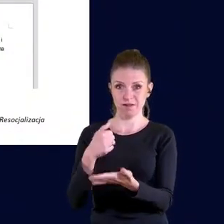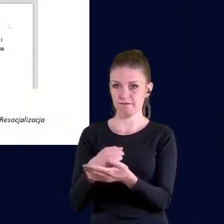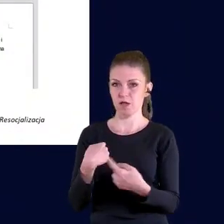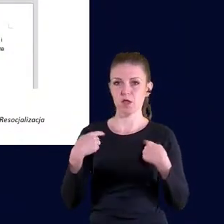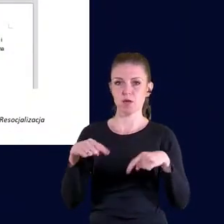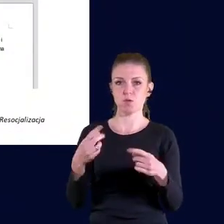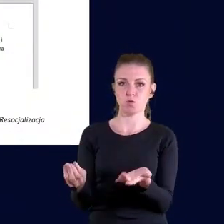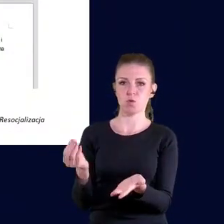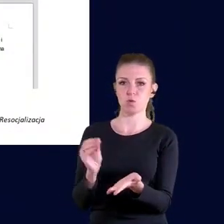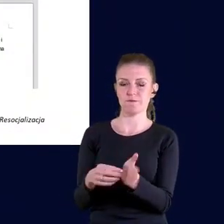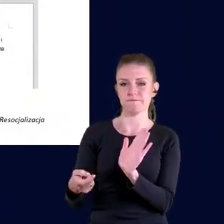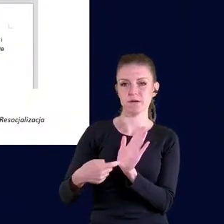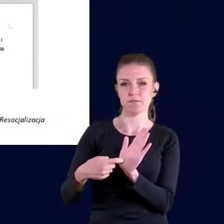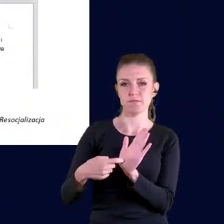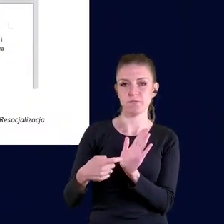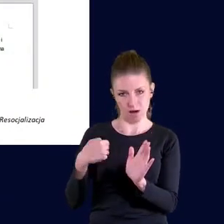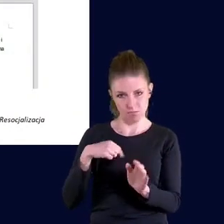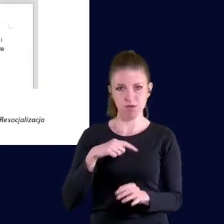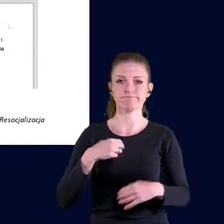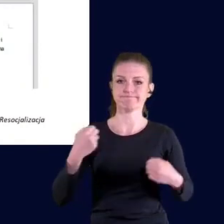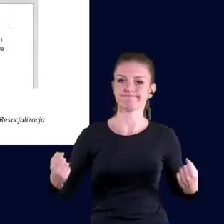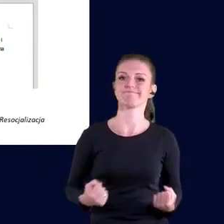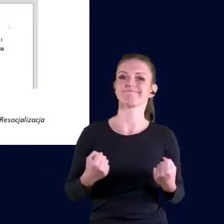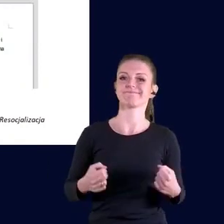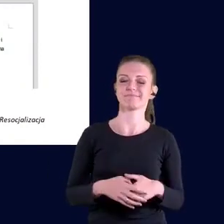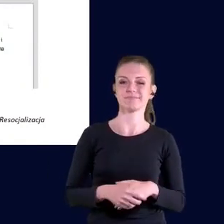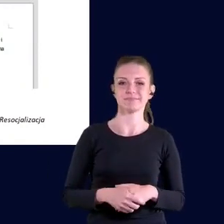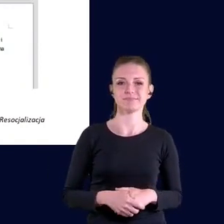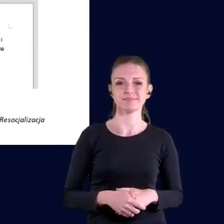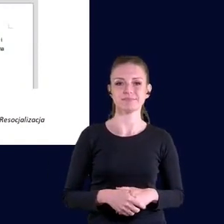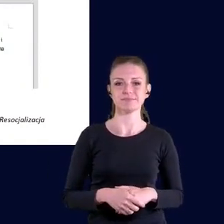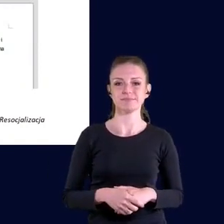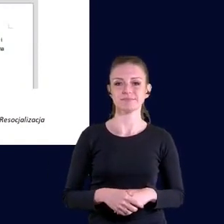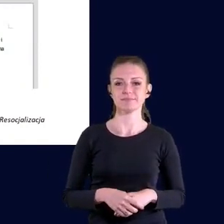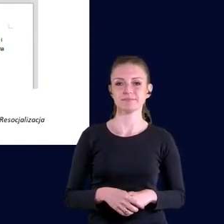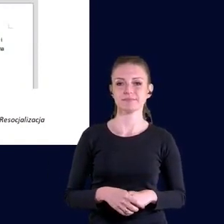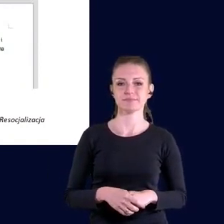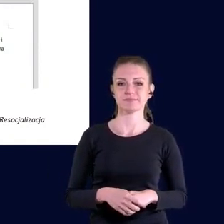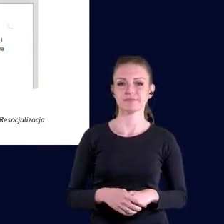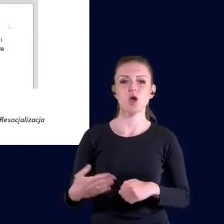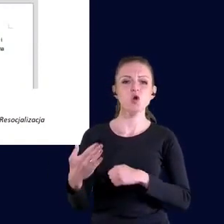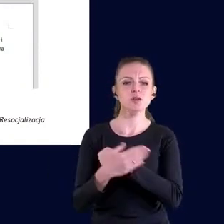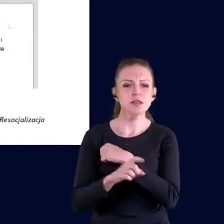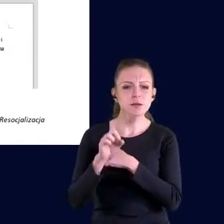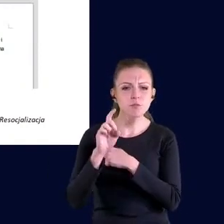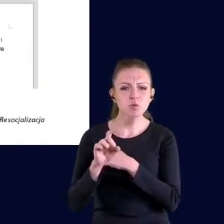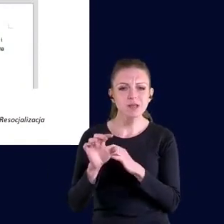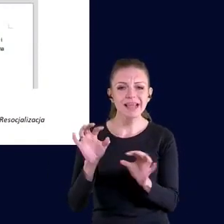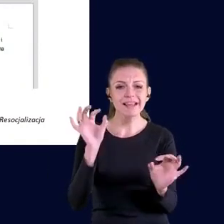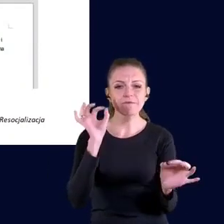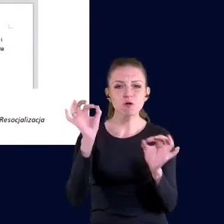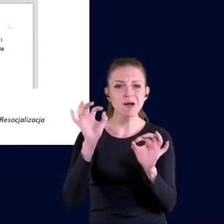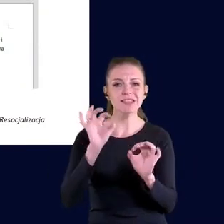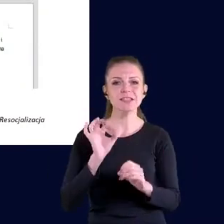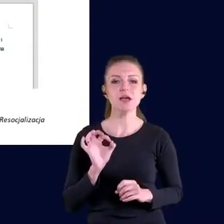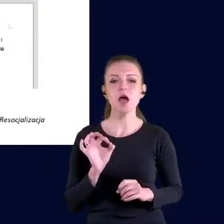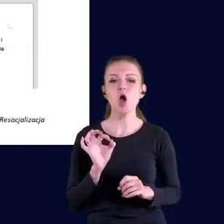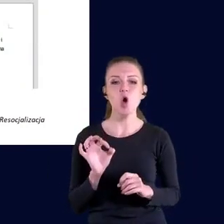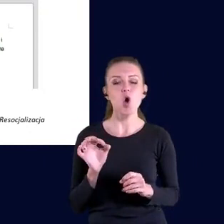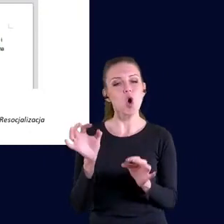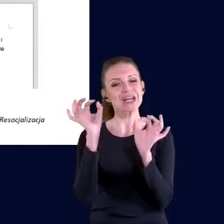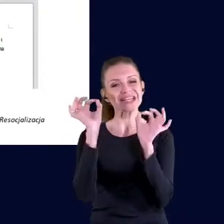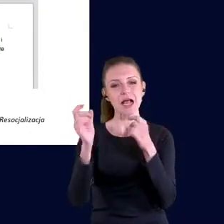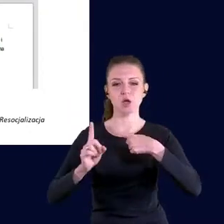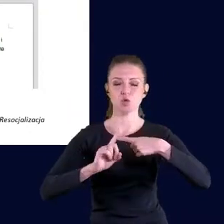albo ten ostatni punkt który tutaj państwu wypisałam mianowicie informacja o oryginalnych numerach chroni w